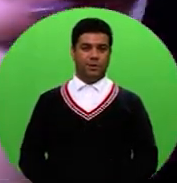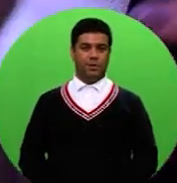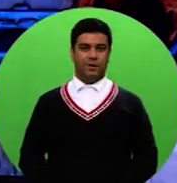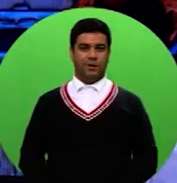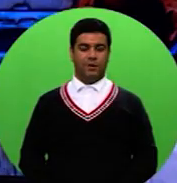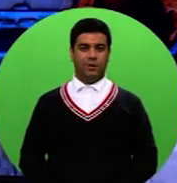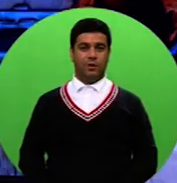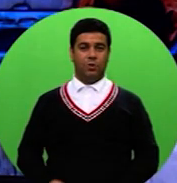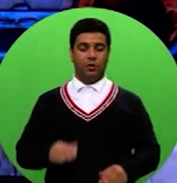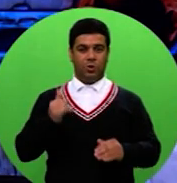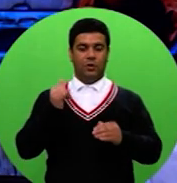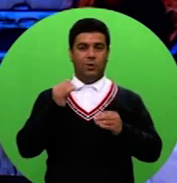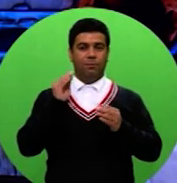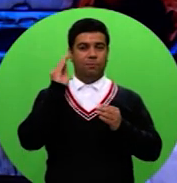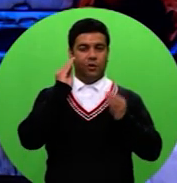расплющили.